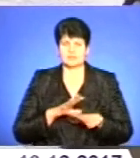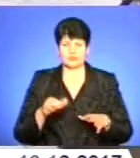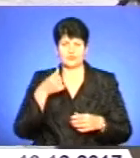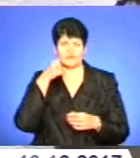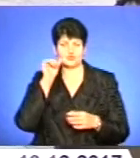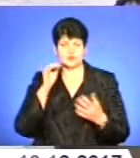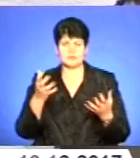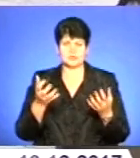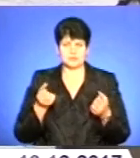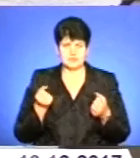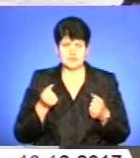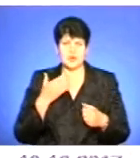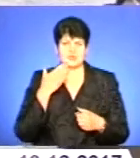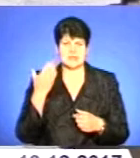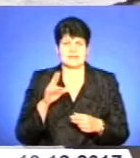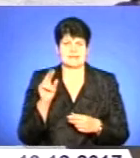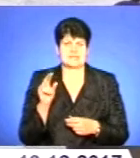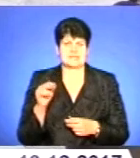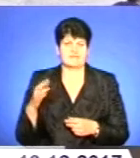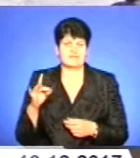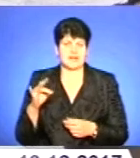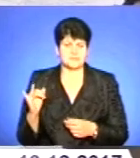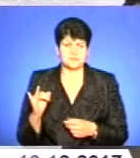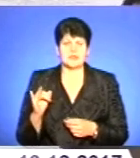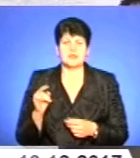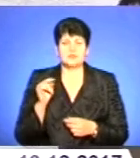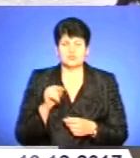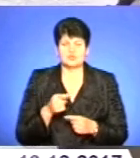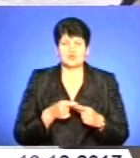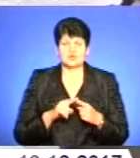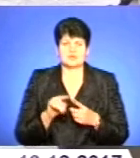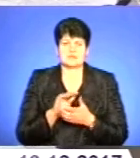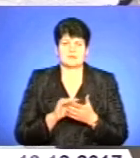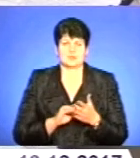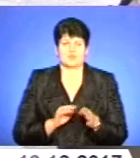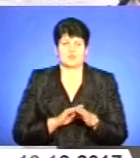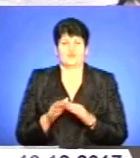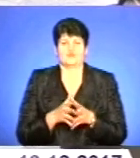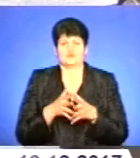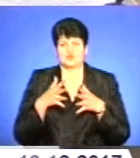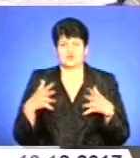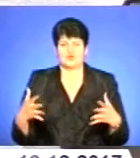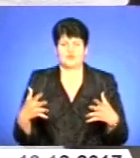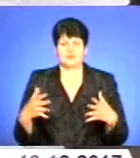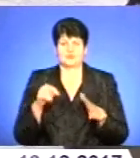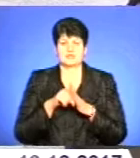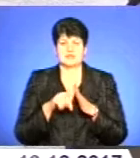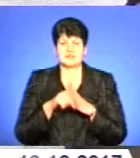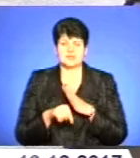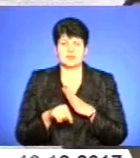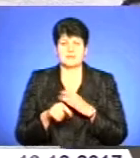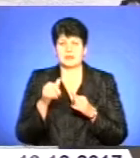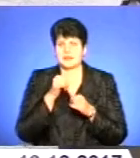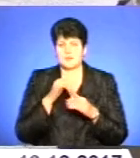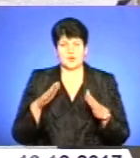ми одержали останні цифри. В зв'язку з тим, ту записку в повному і в широкому такому значенні форматі ми не